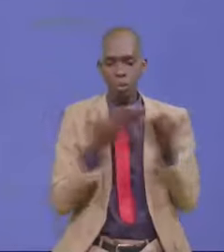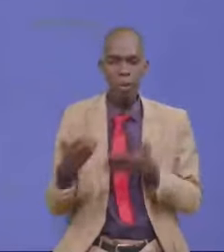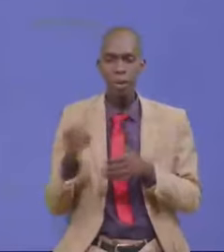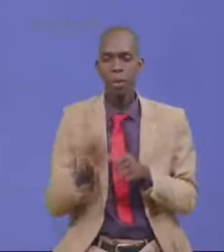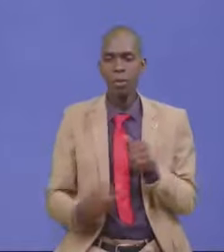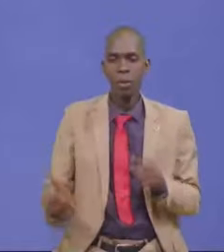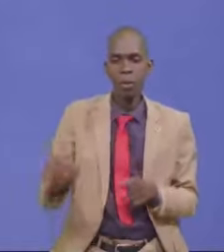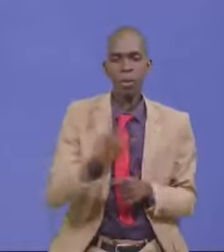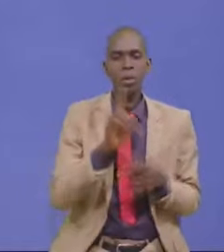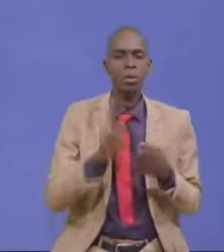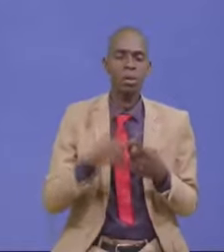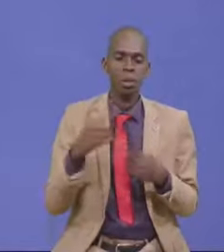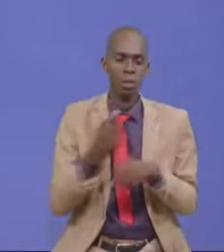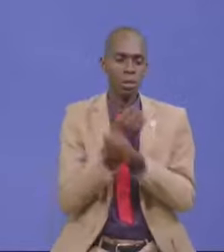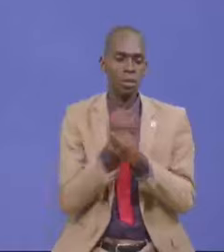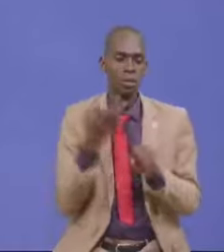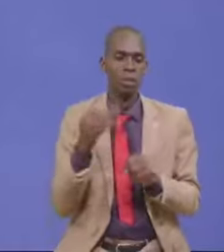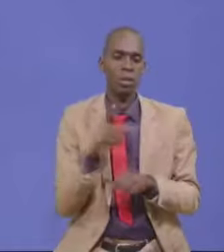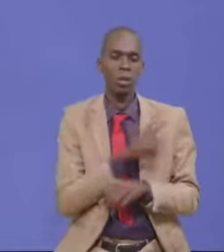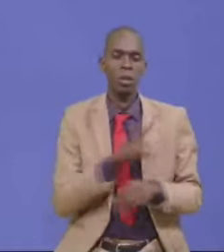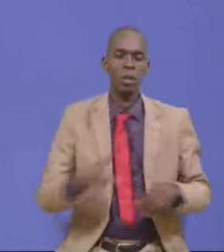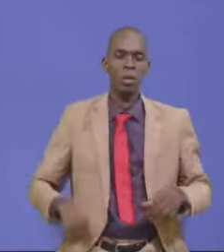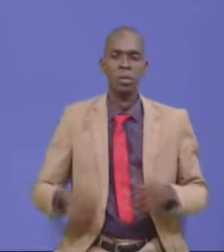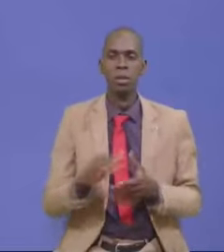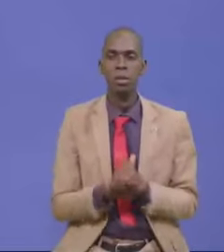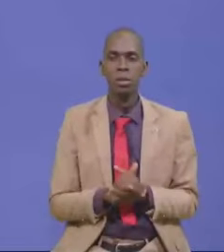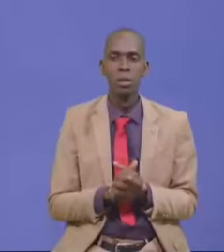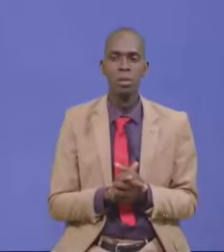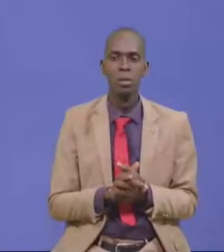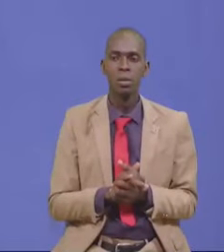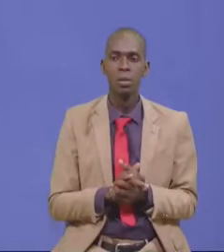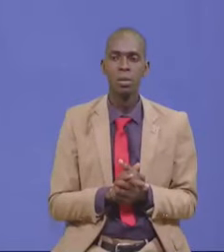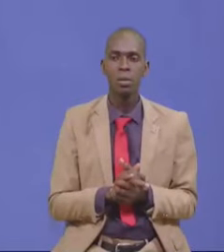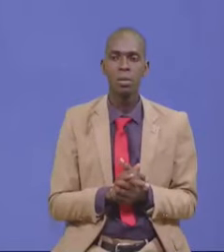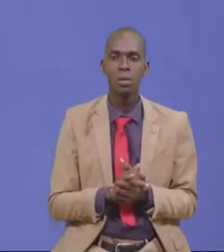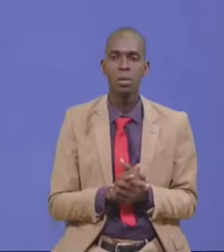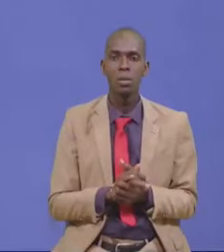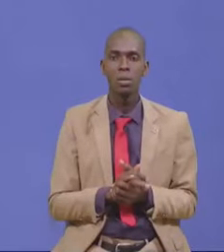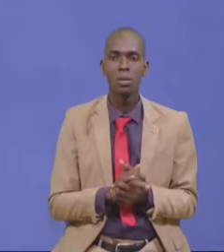Vous voyez, la grâce de Dieu est si grande qu'elle peut nous amener la puissance de Dieu.